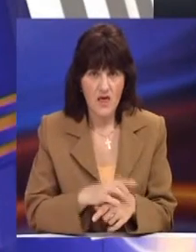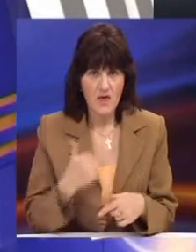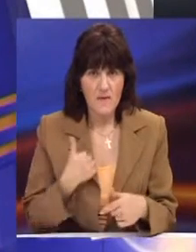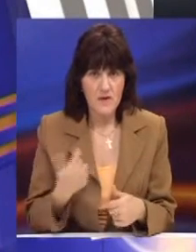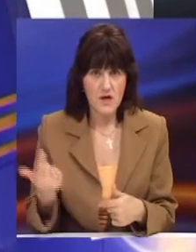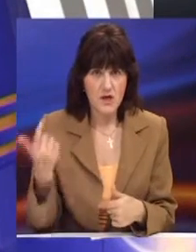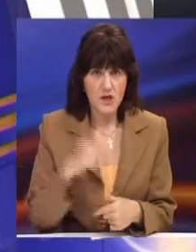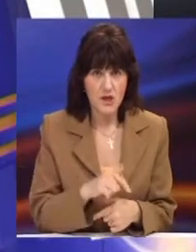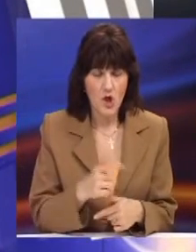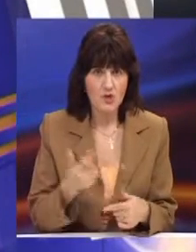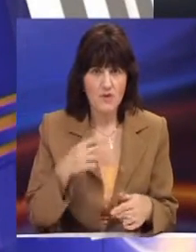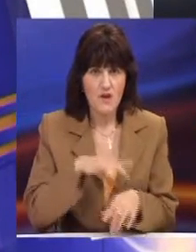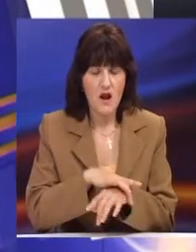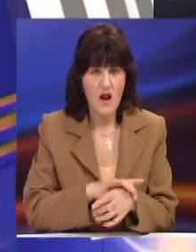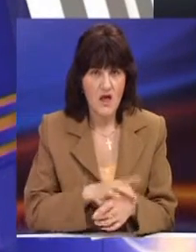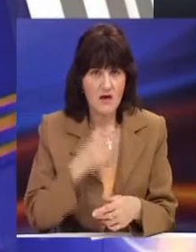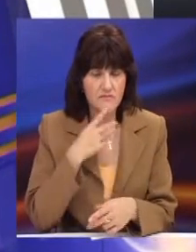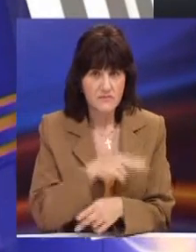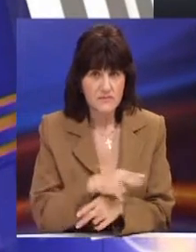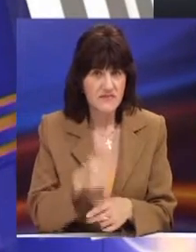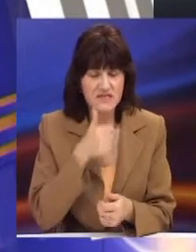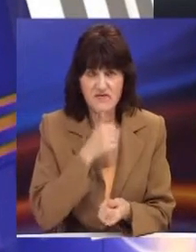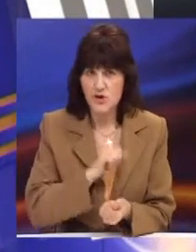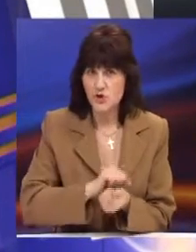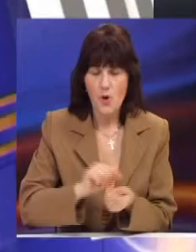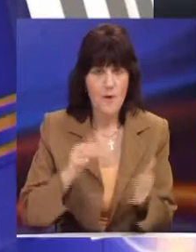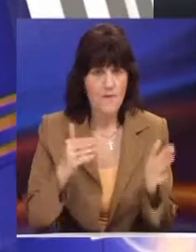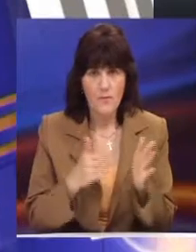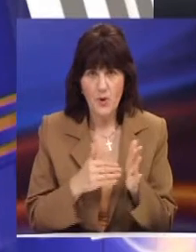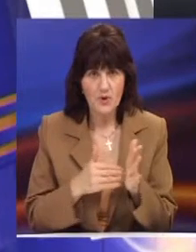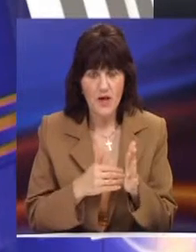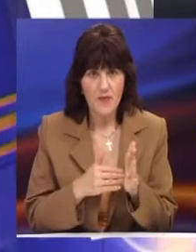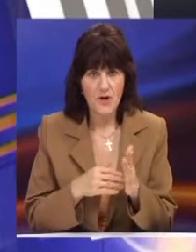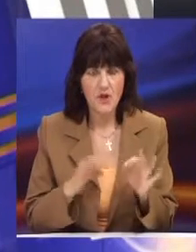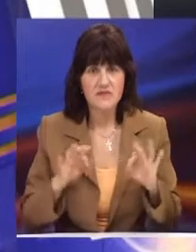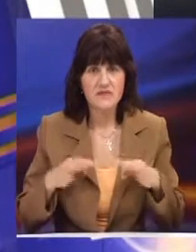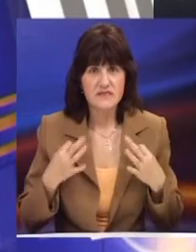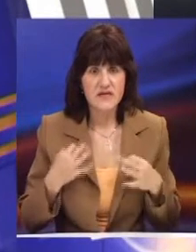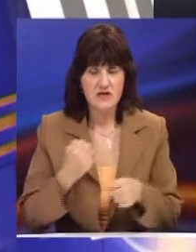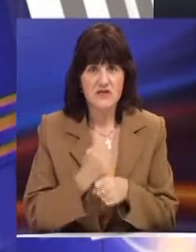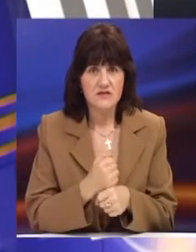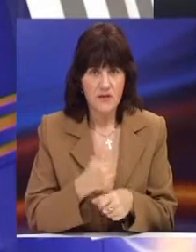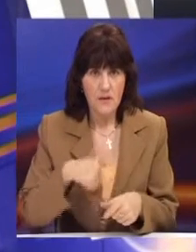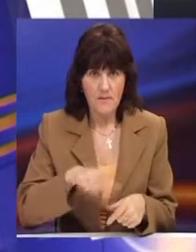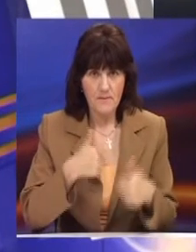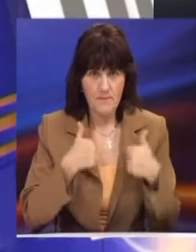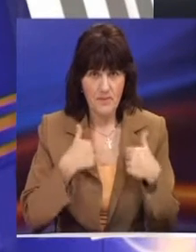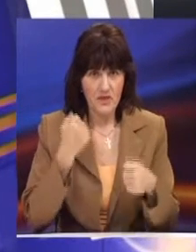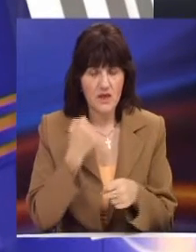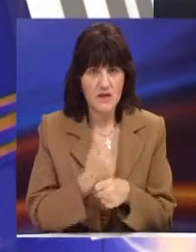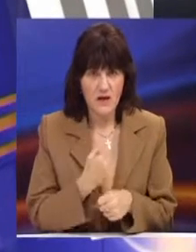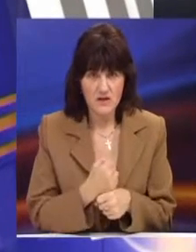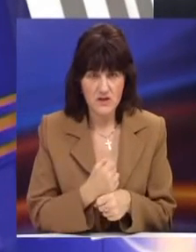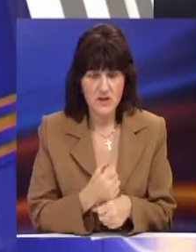mi postajemo njihovi izabrani lekari i sve ono što je potrebno, što može, znači na primarnom nivou zdravstvene zaštite se uradi, ćemo mi